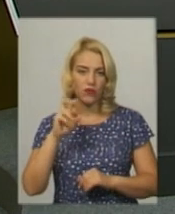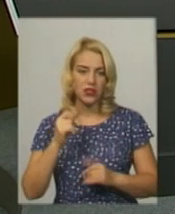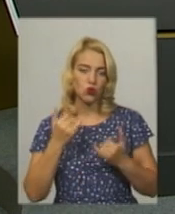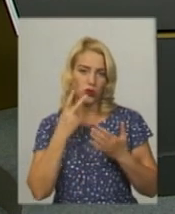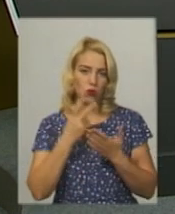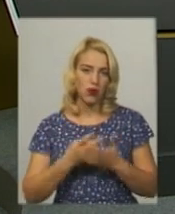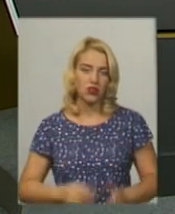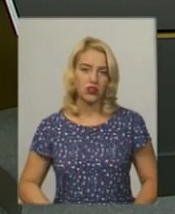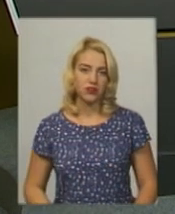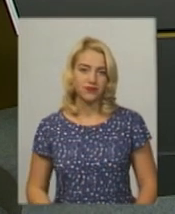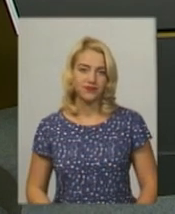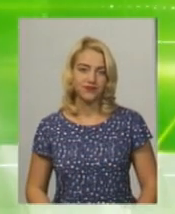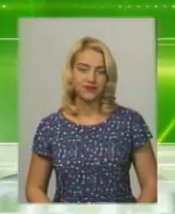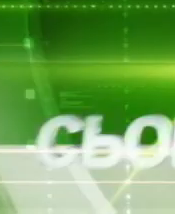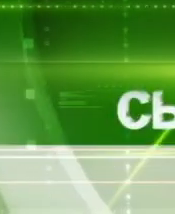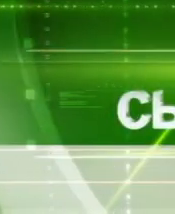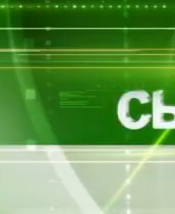випуску ви побачите.